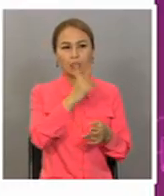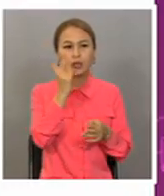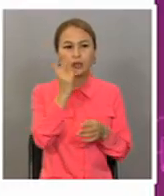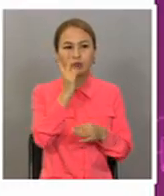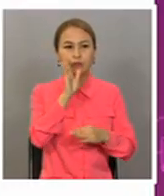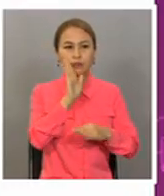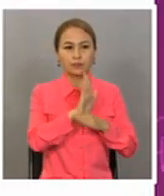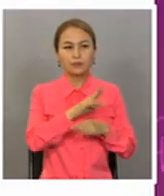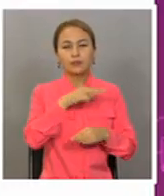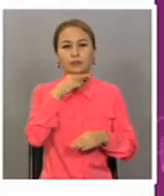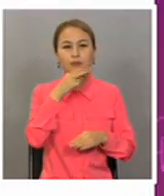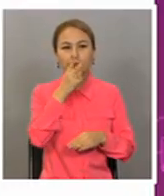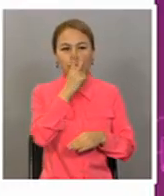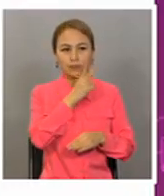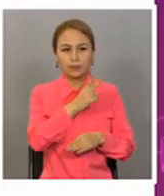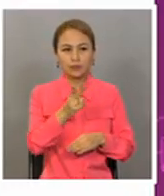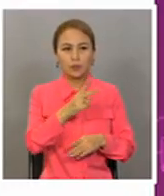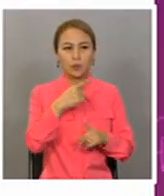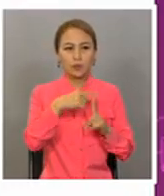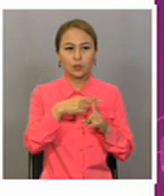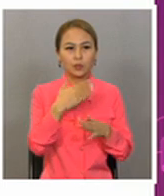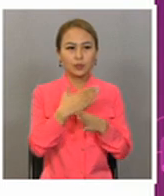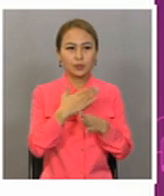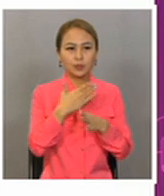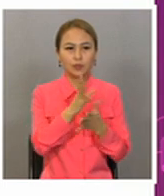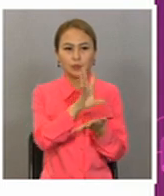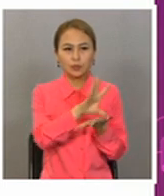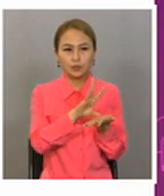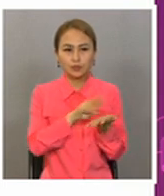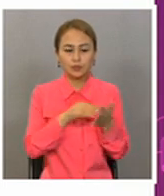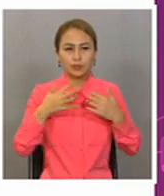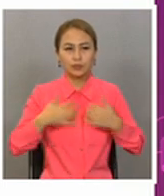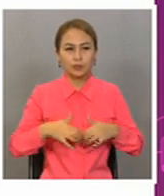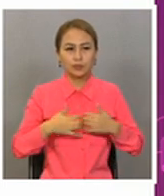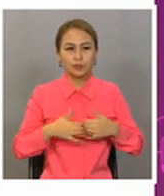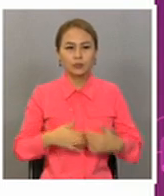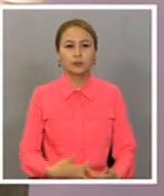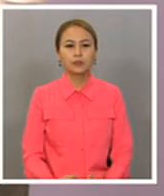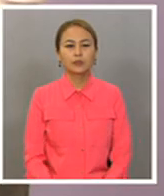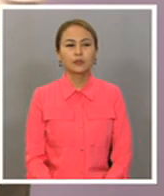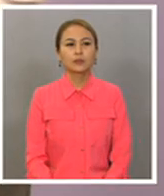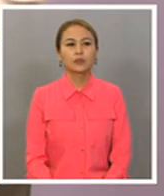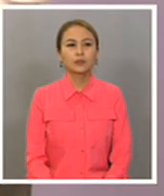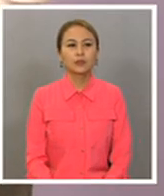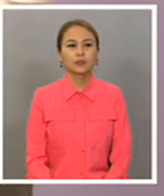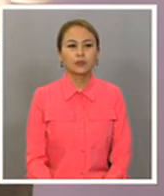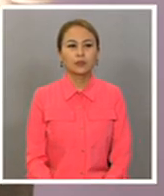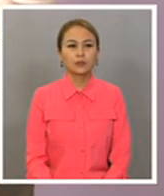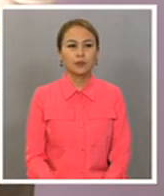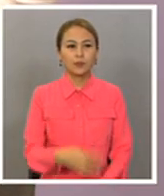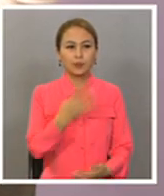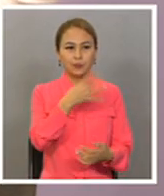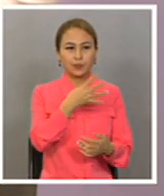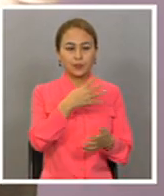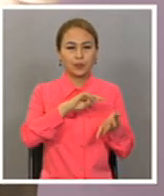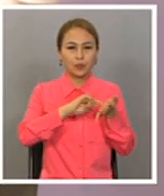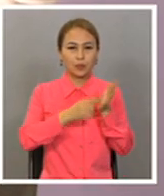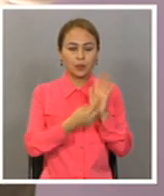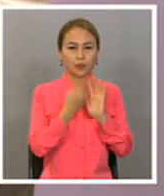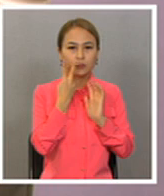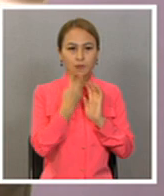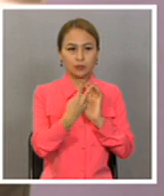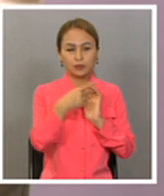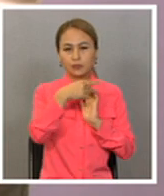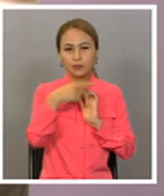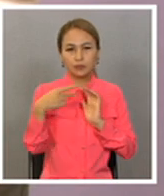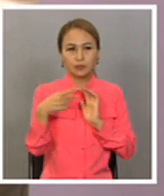тапсырмаға назар аударайық. Қосудың көмегімен үлгі бойынша есептеңдер. 40 және 2 сандарының